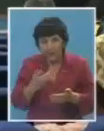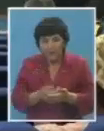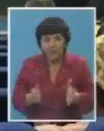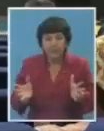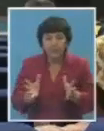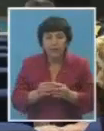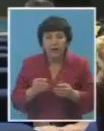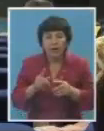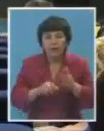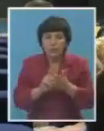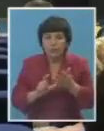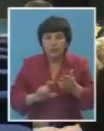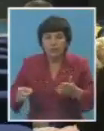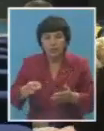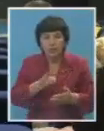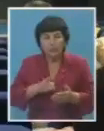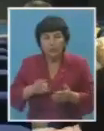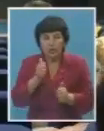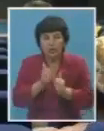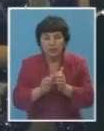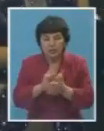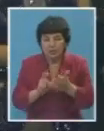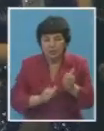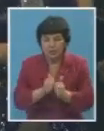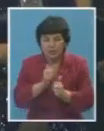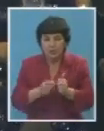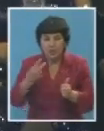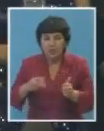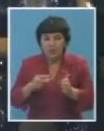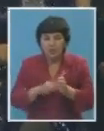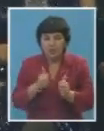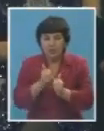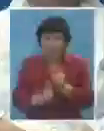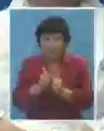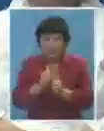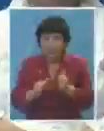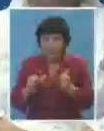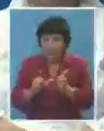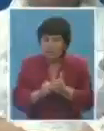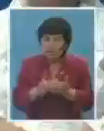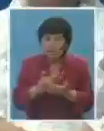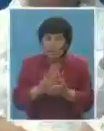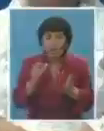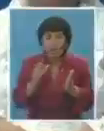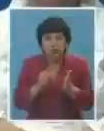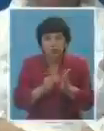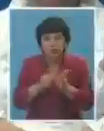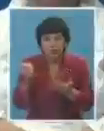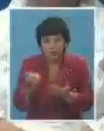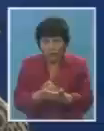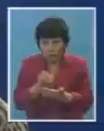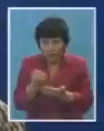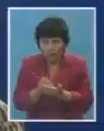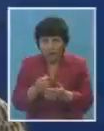Ақын туған топырақта республикалық жыр мүшәйрасы ұйымдастырылып, 28 ақын қатысқан өлең бәйгісінде солардың 8-і жүлдеге